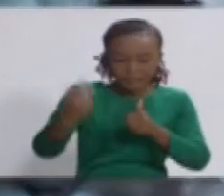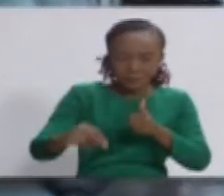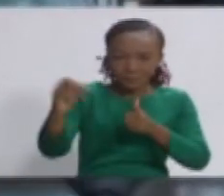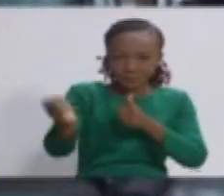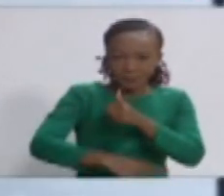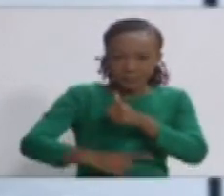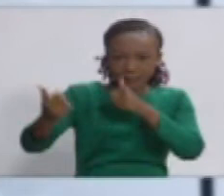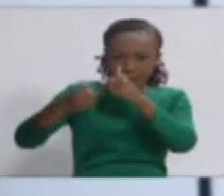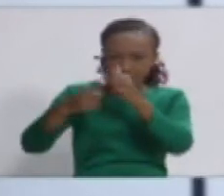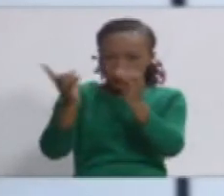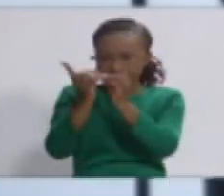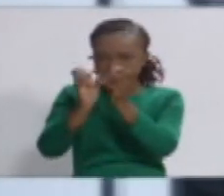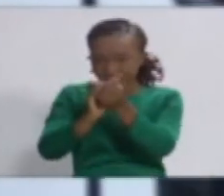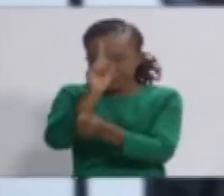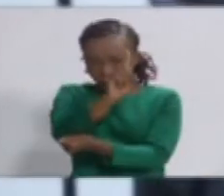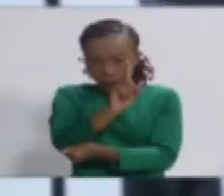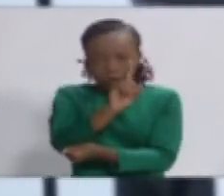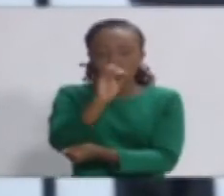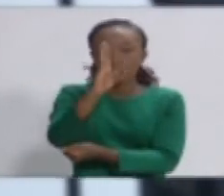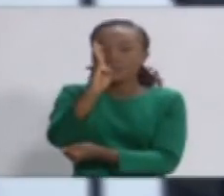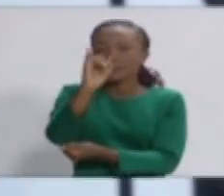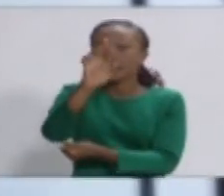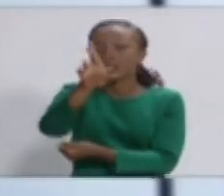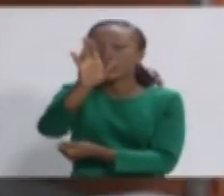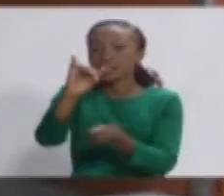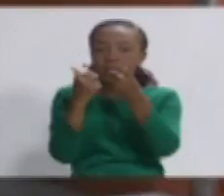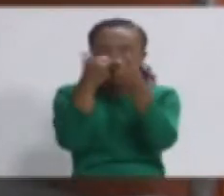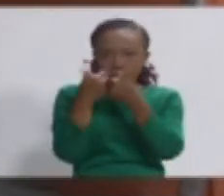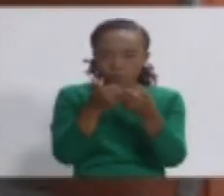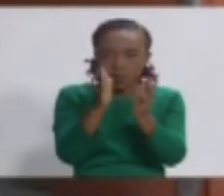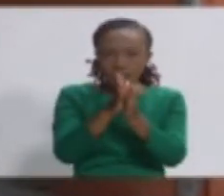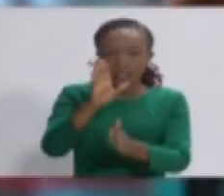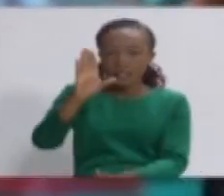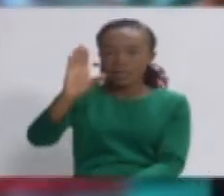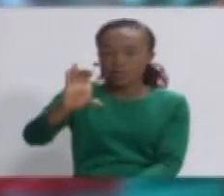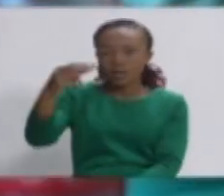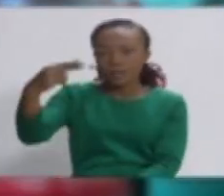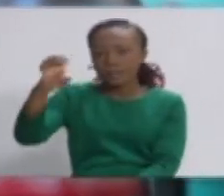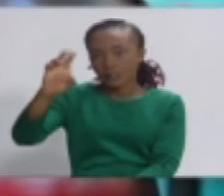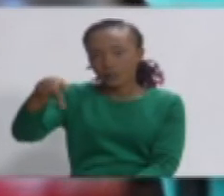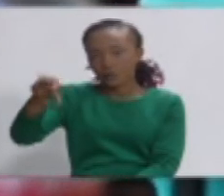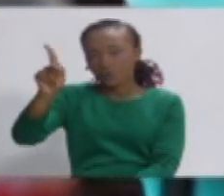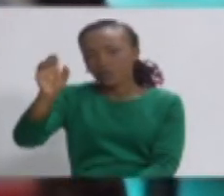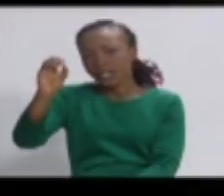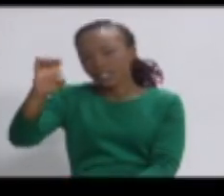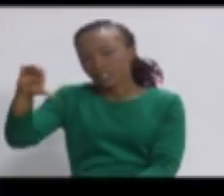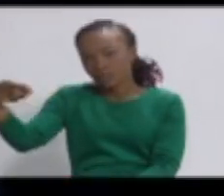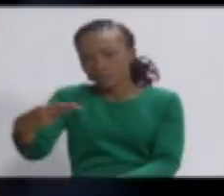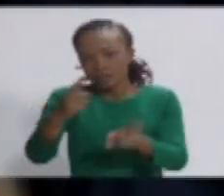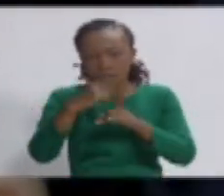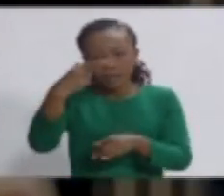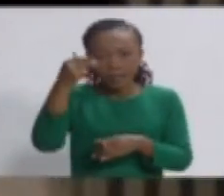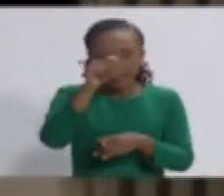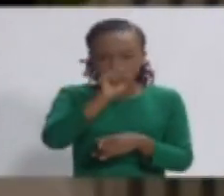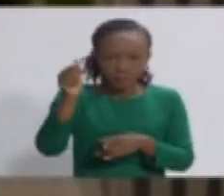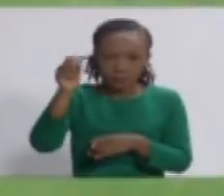Juni 11. Obiri naye atamenyana na Mkenya mwenza Beatrice Chepkoech. Bingwa wa dunia mita 10,000 Sifana Hassan